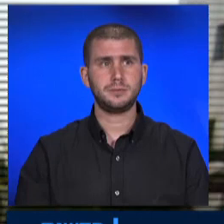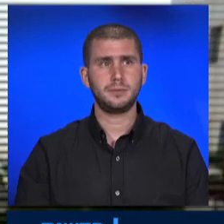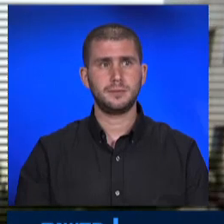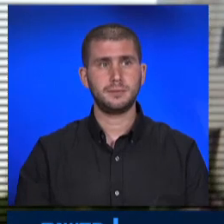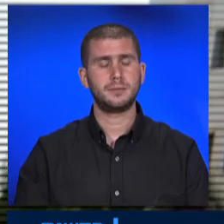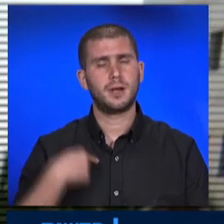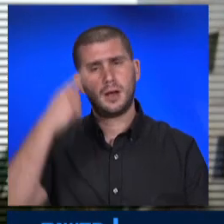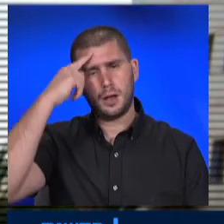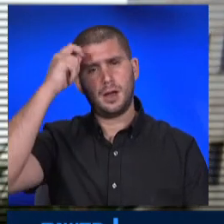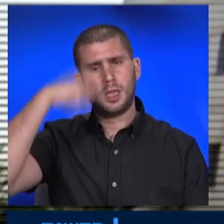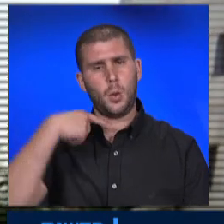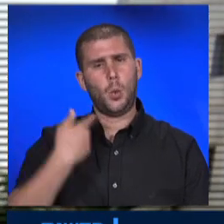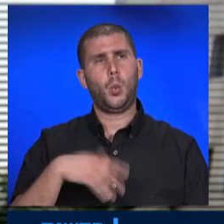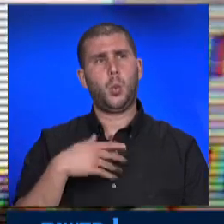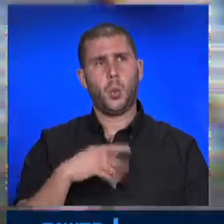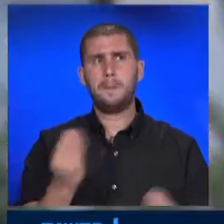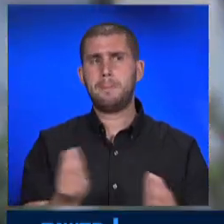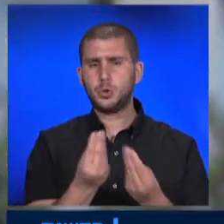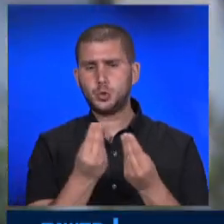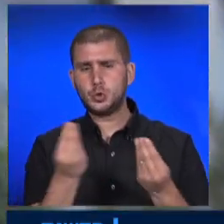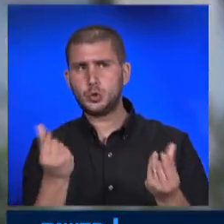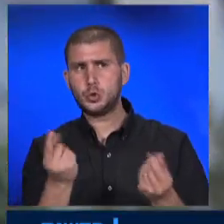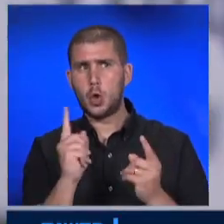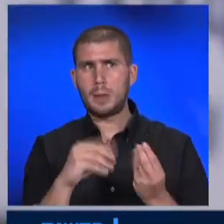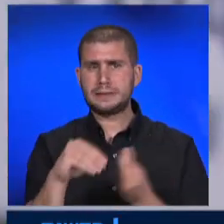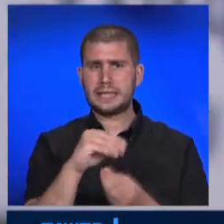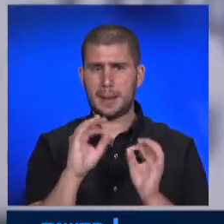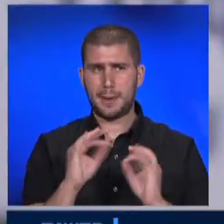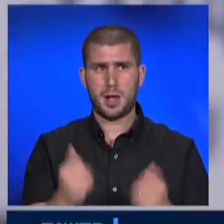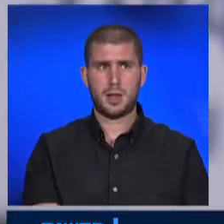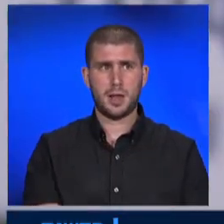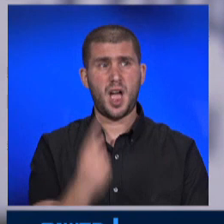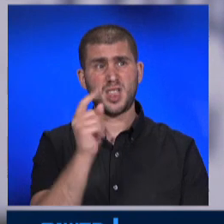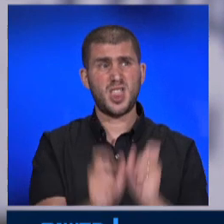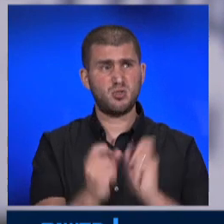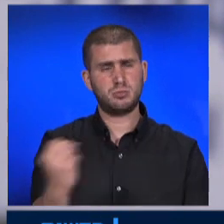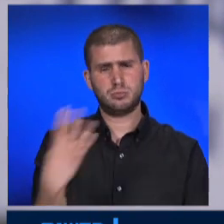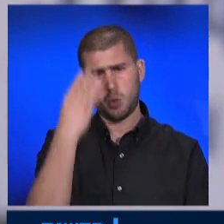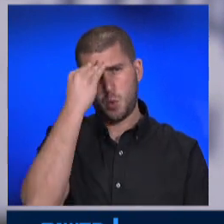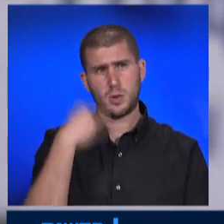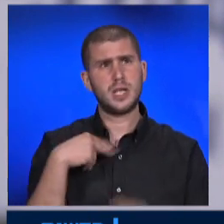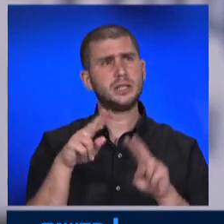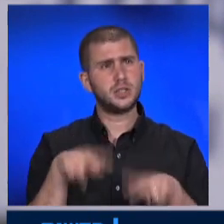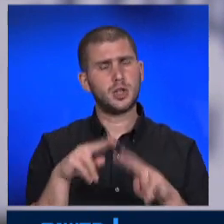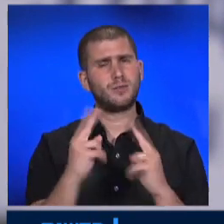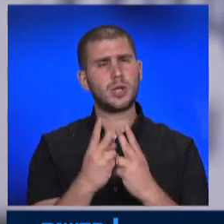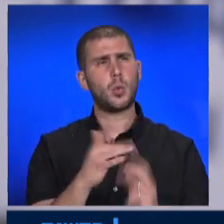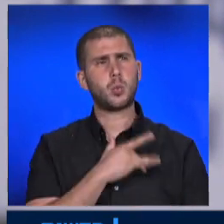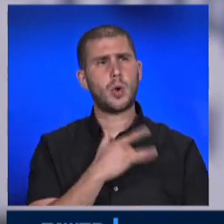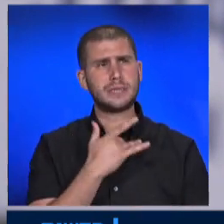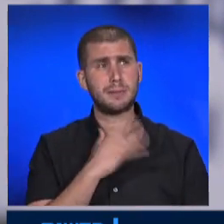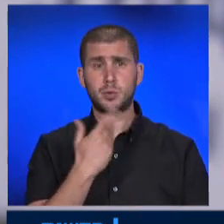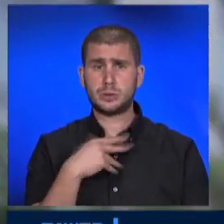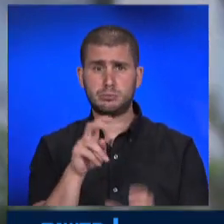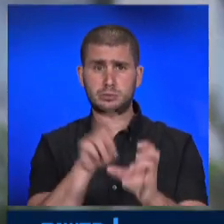נפל לי הסימון שבעצם משהו פה לא מסתדר. אחד האנשים שלח לי הודעה שיש קבוצת וואטסאפ אם אני